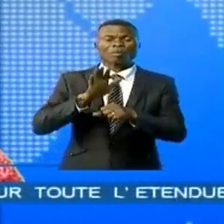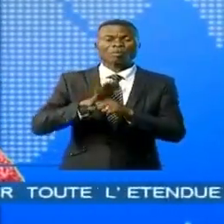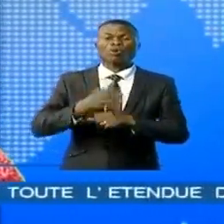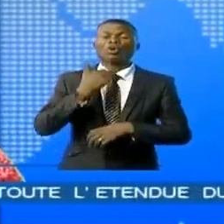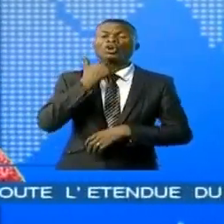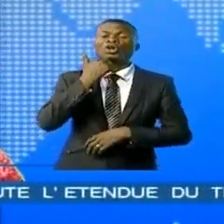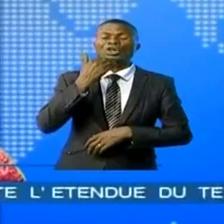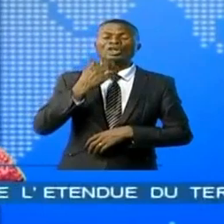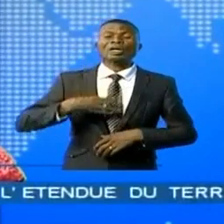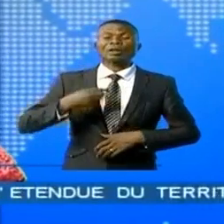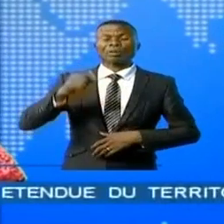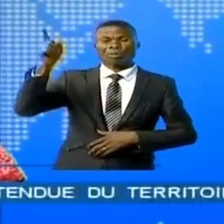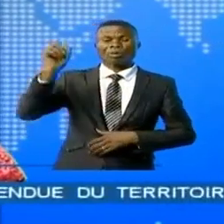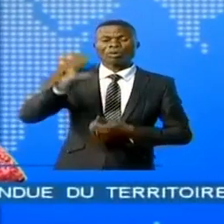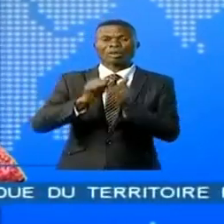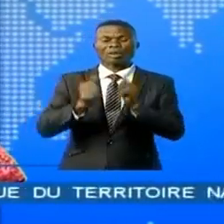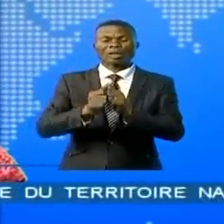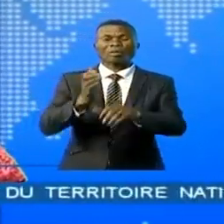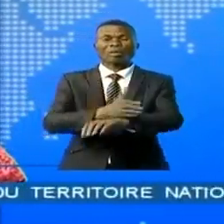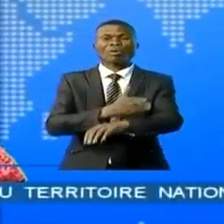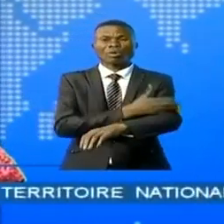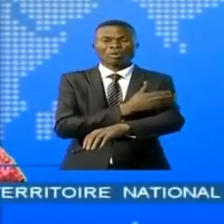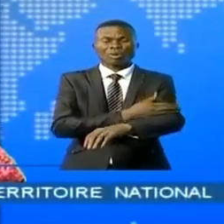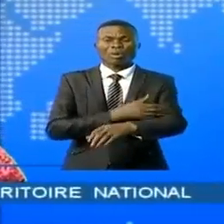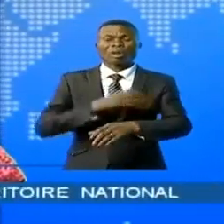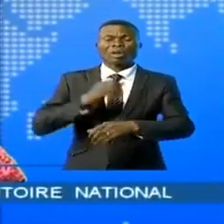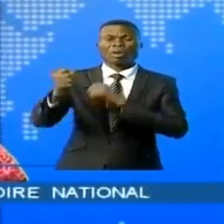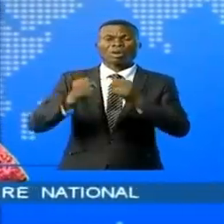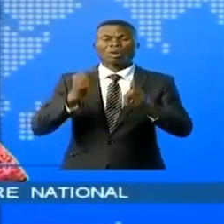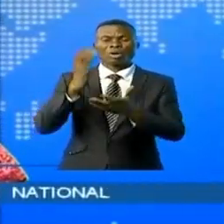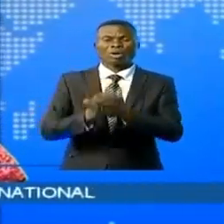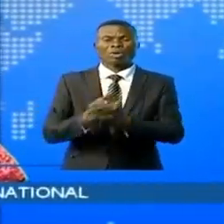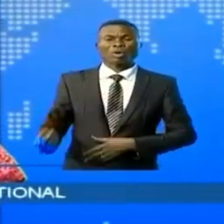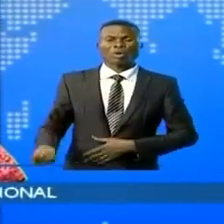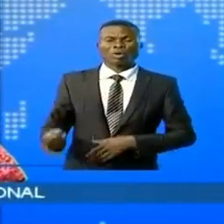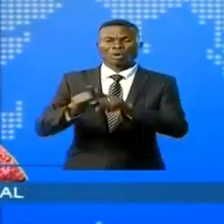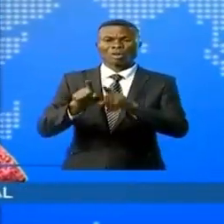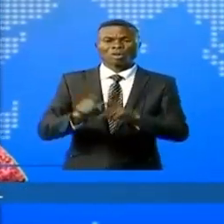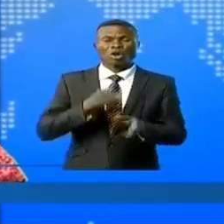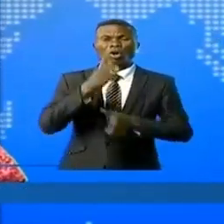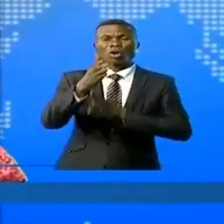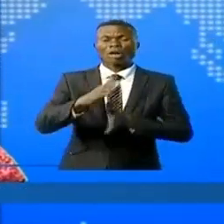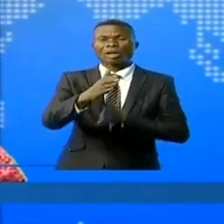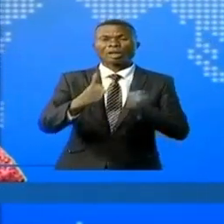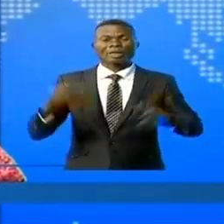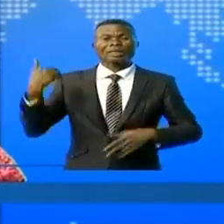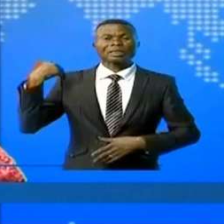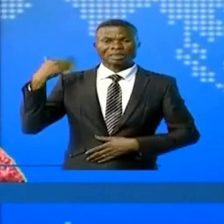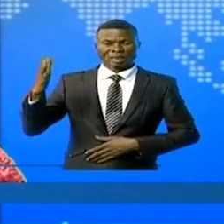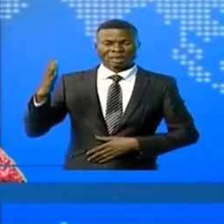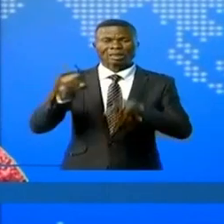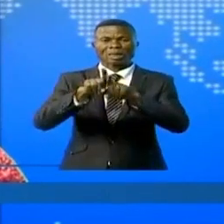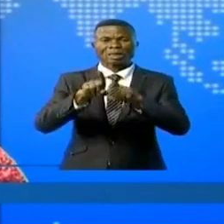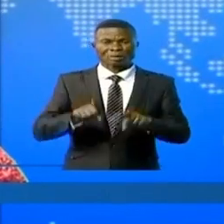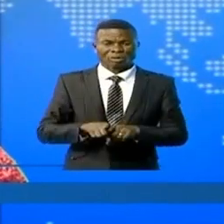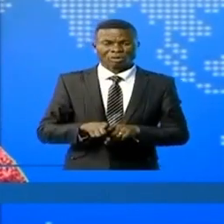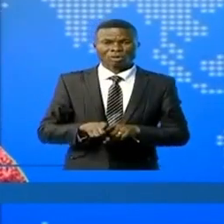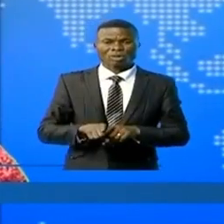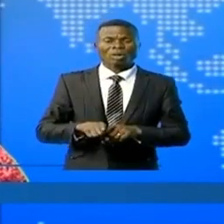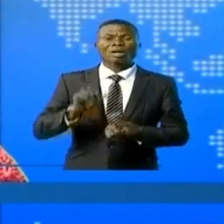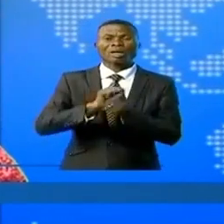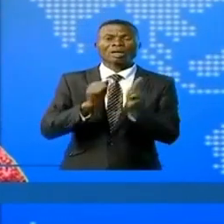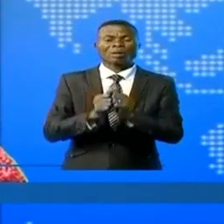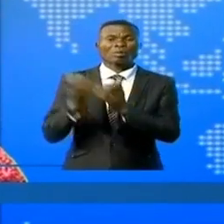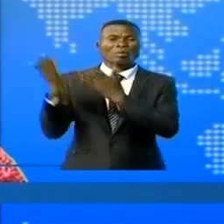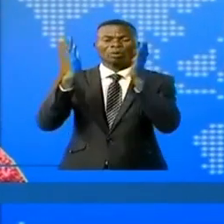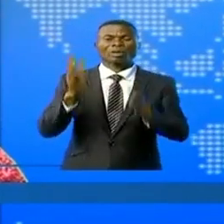sur les sujets les avancées de la lutte contre la corruption et le détournement des deniers publics ainsi que celle du climat des affaires